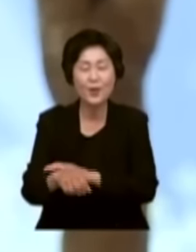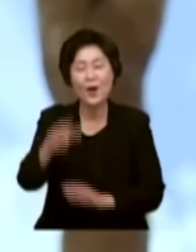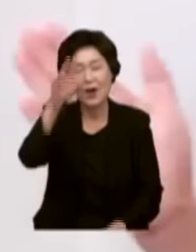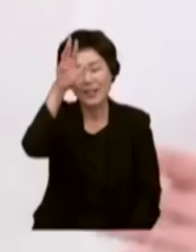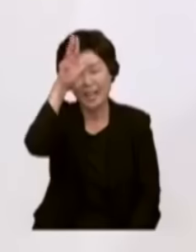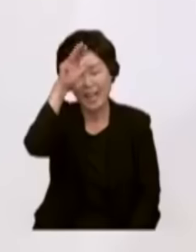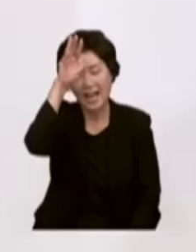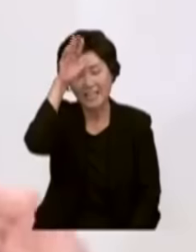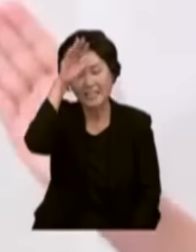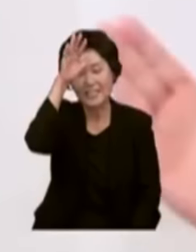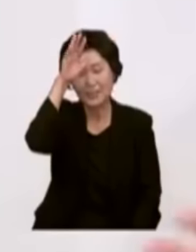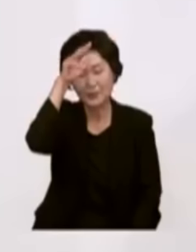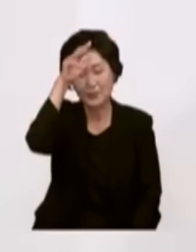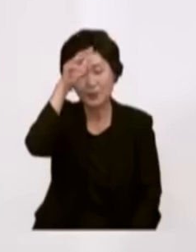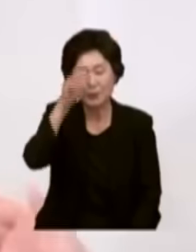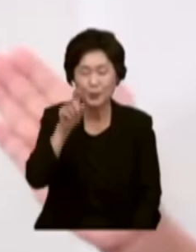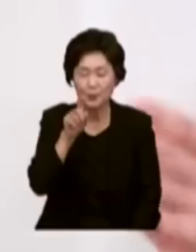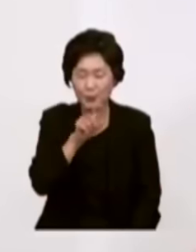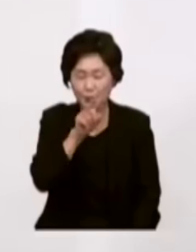울리고 닭이